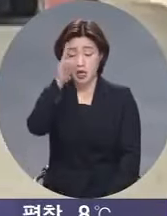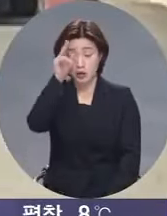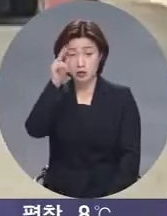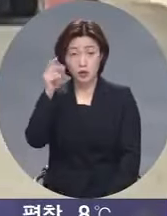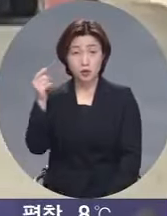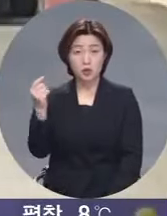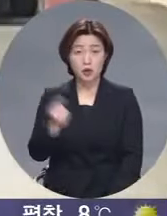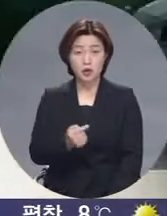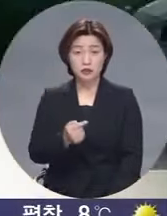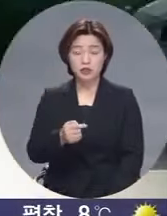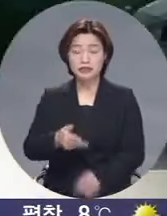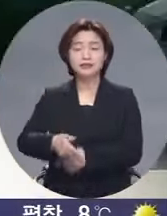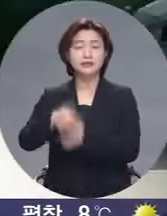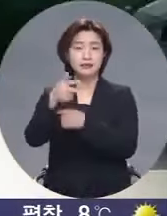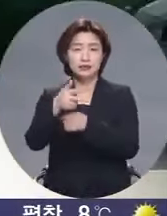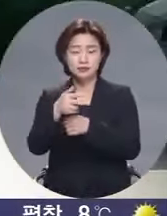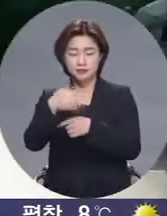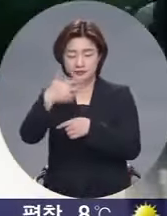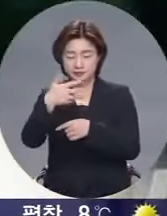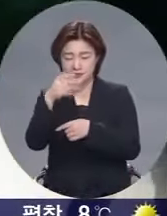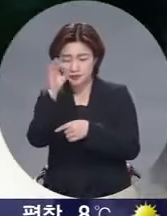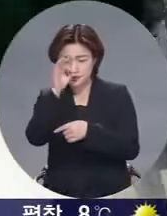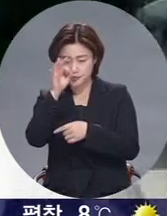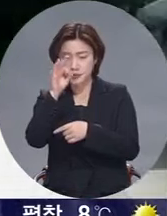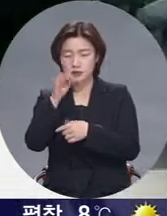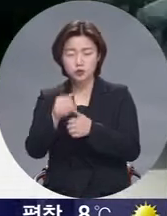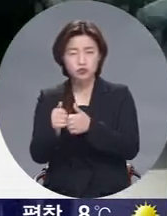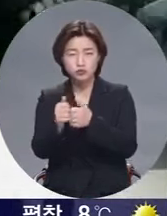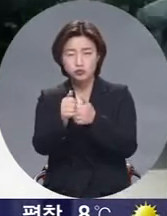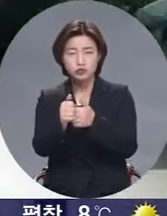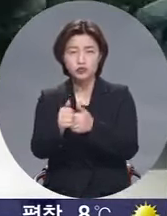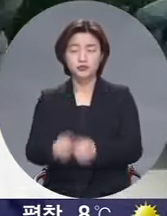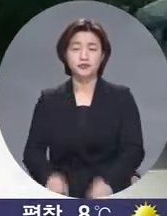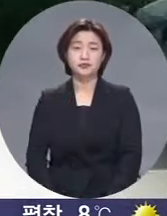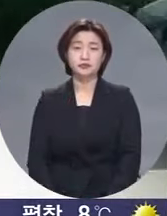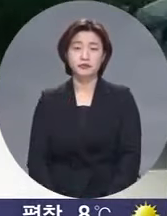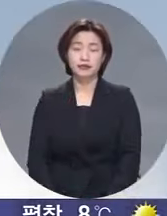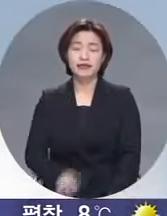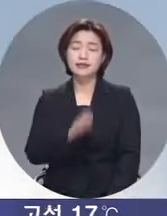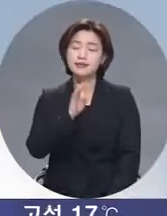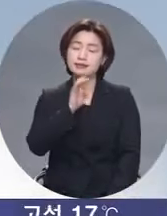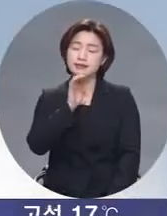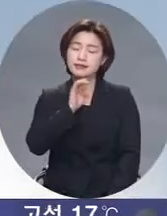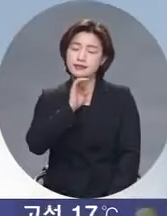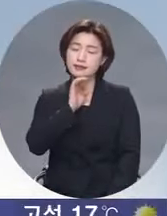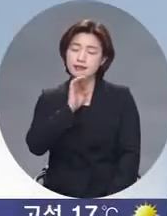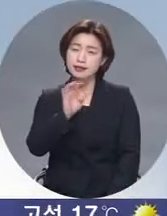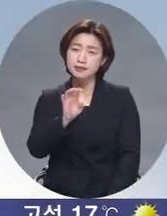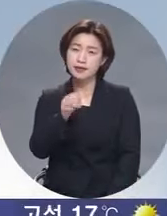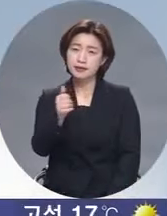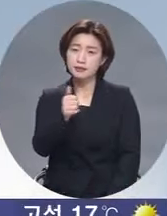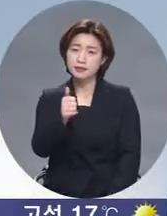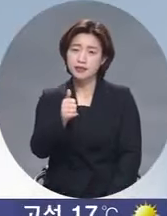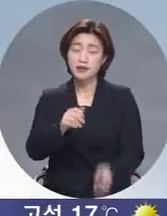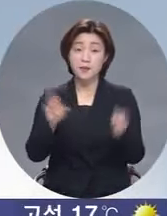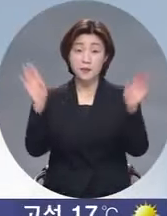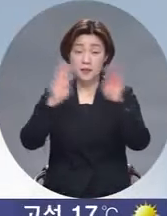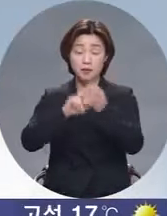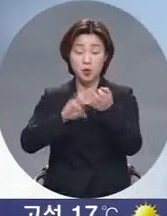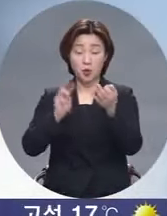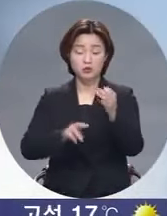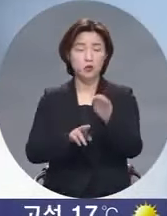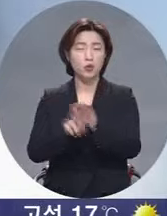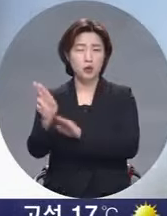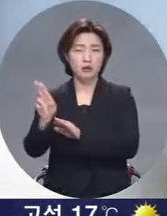경찰은 인근 CCTV를 토대로 용의자를 추적했습니다. 40대 용의자는 밤사이 홍천으로 도주한 뒤 춘천으로